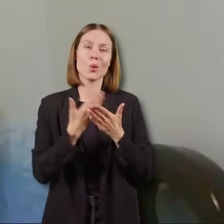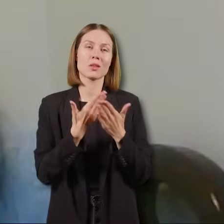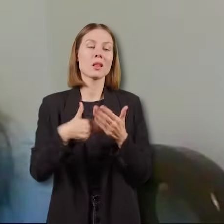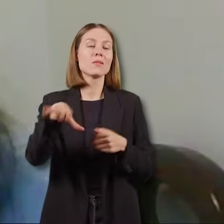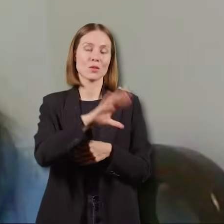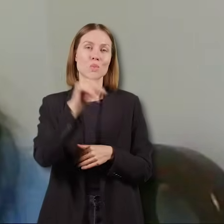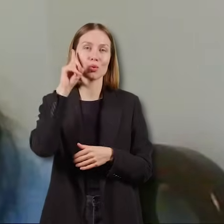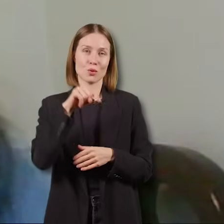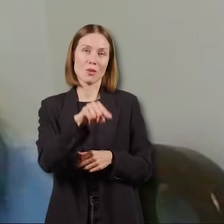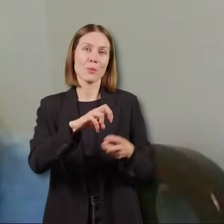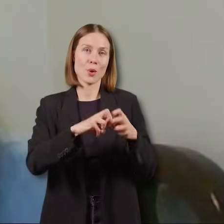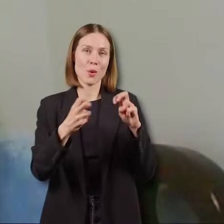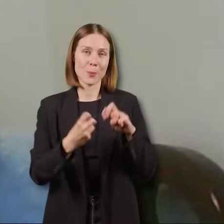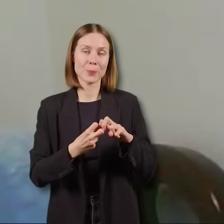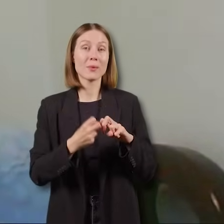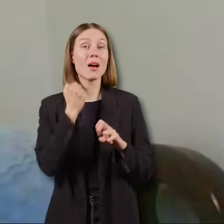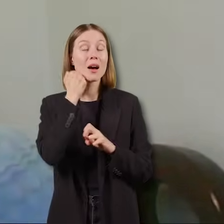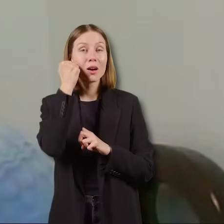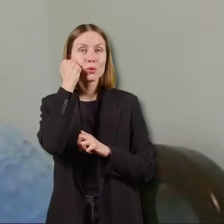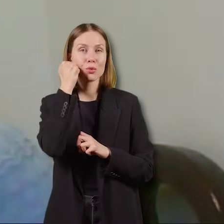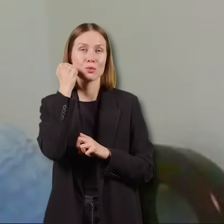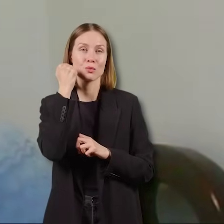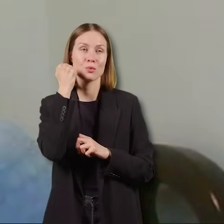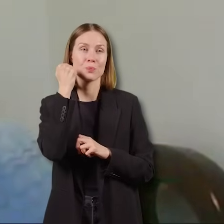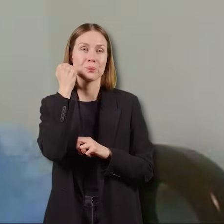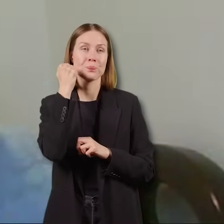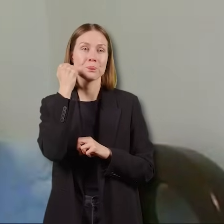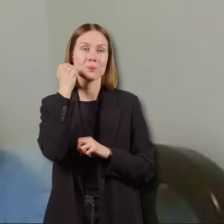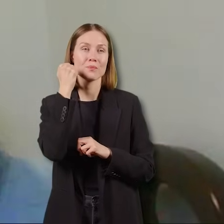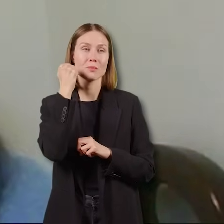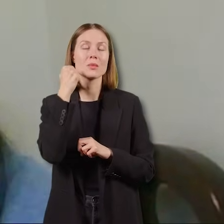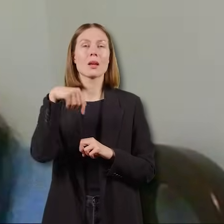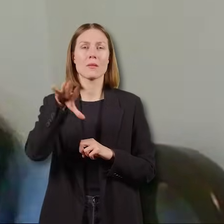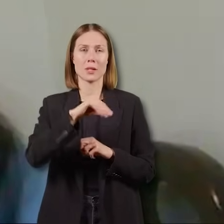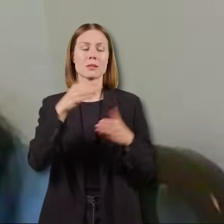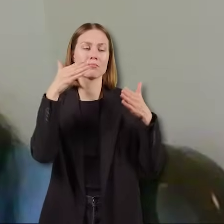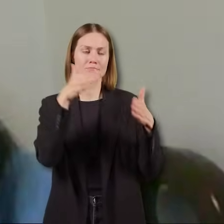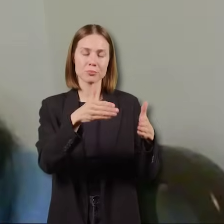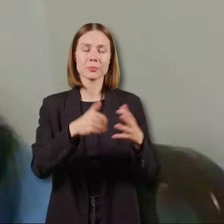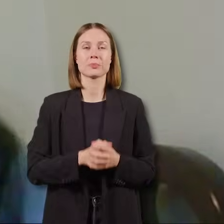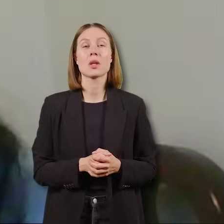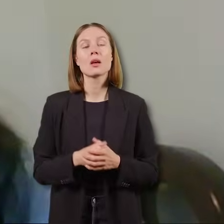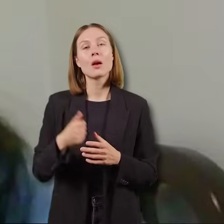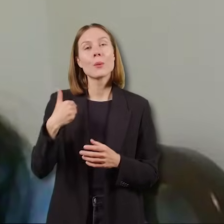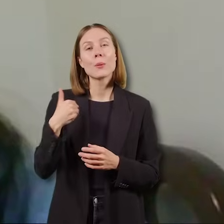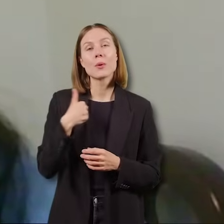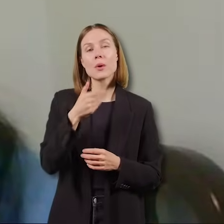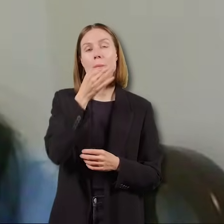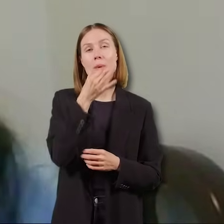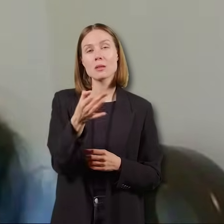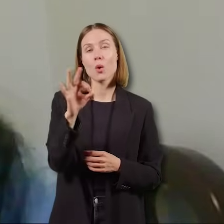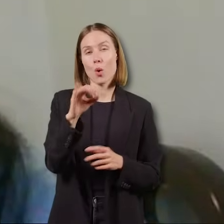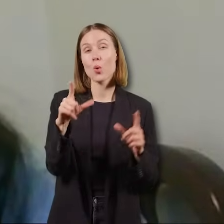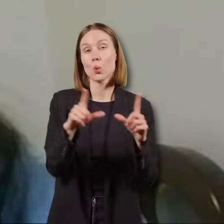žino šitą vietą, tai ačiū, kad visi atkreipė, bet aš noriu pasakyti, kad